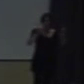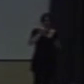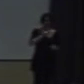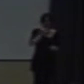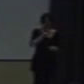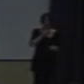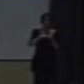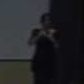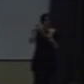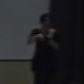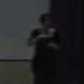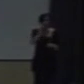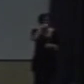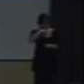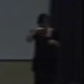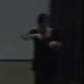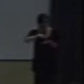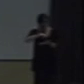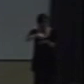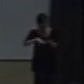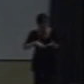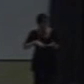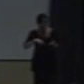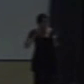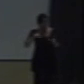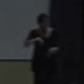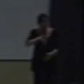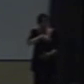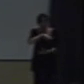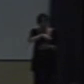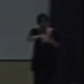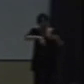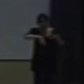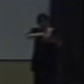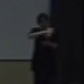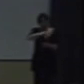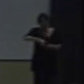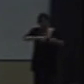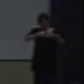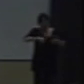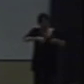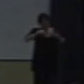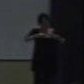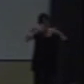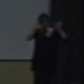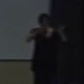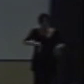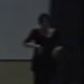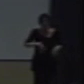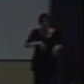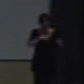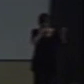de borratxera a Barcelona. Però en lloc d'això, se'n va fer una bola mediàtica i el tema es va reduir a una qüestió d'ordre públic i